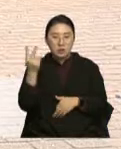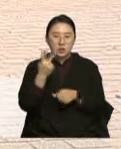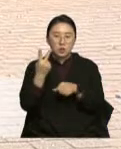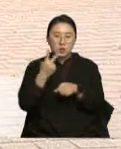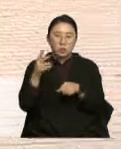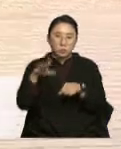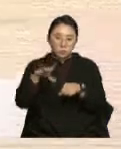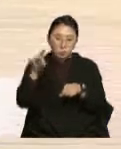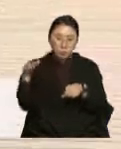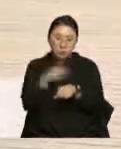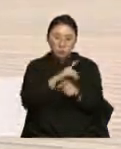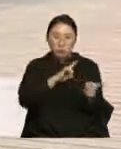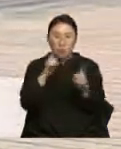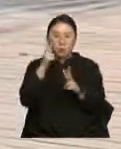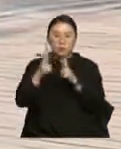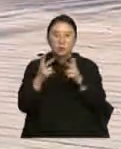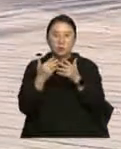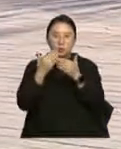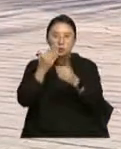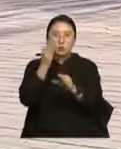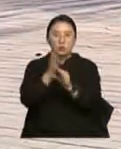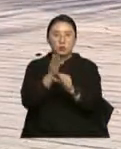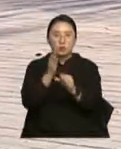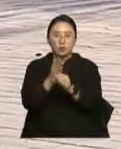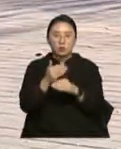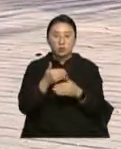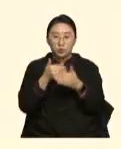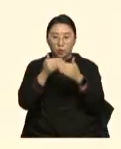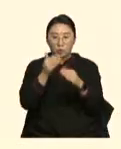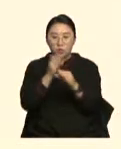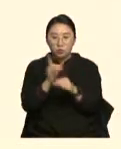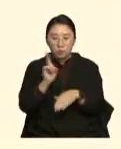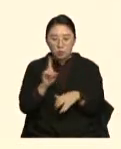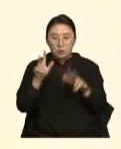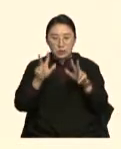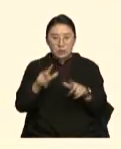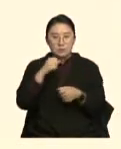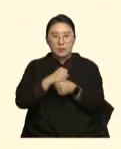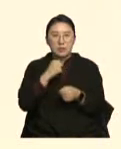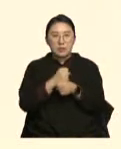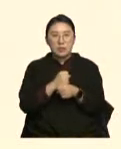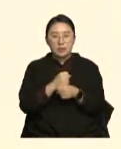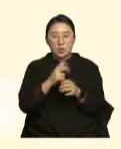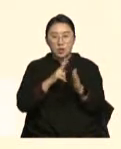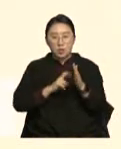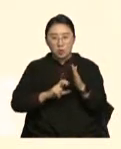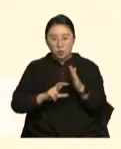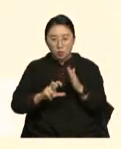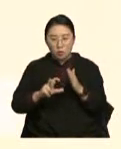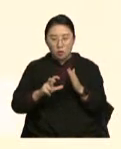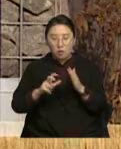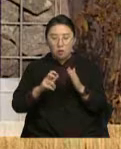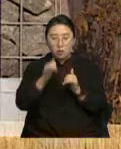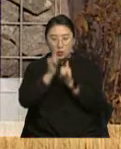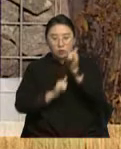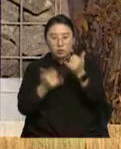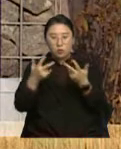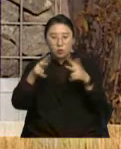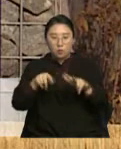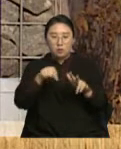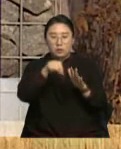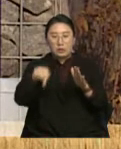2000년대 초반 복원 사업을 추진했습니다. 그 과정에서 현재 조성 중인 암사 역사공원 안에 복원 부지도